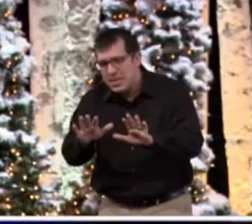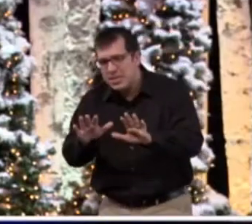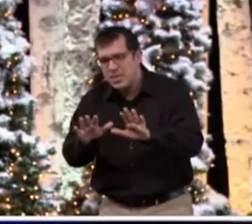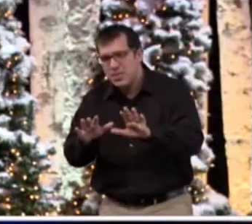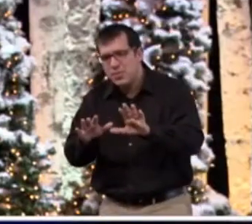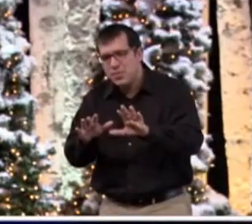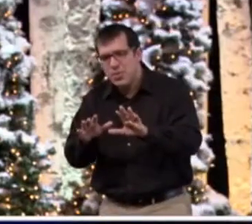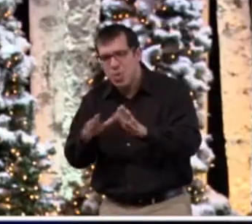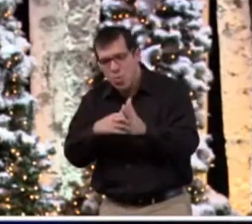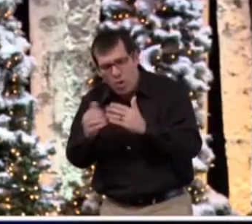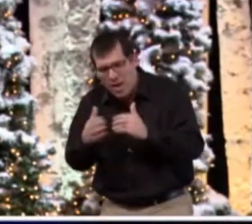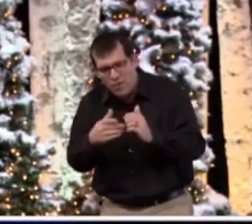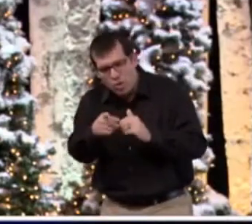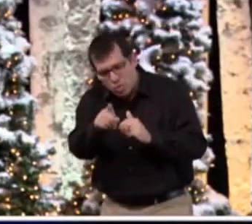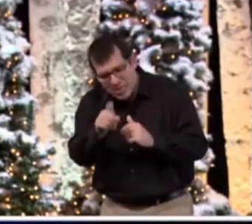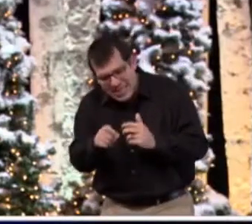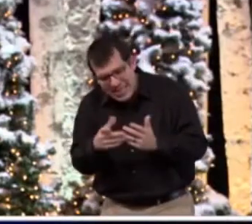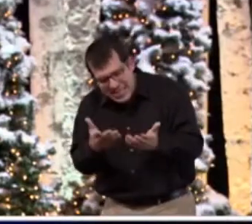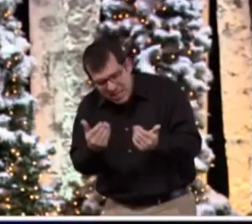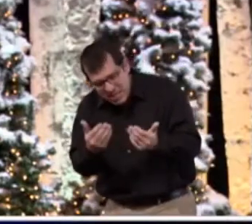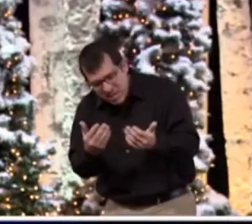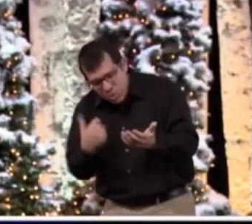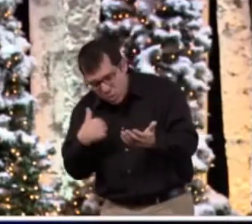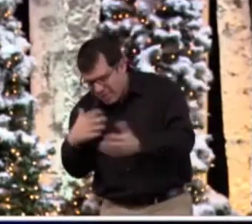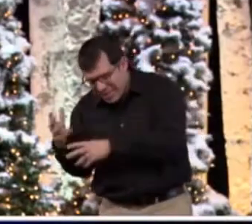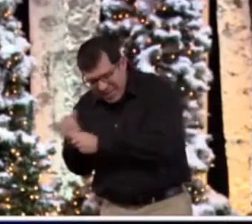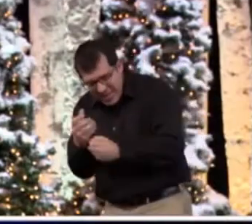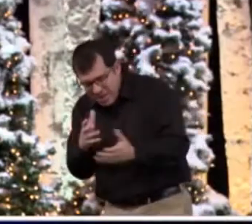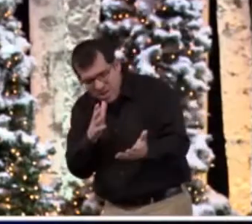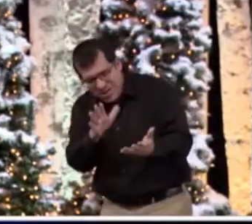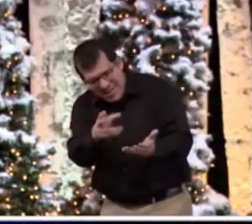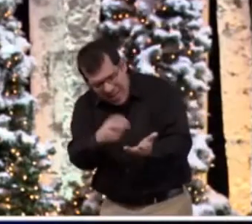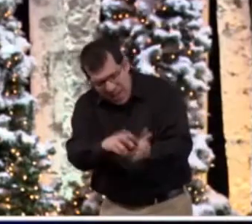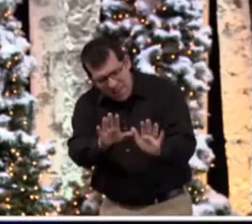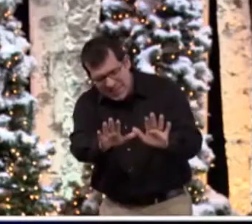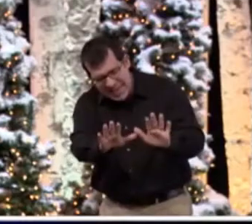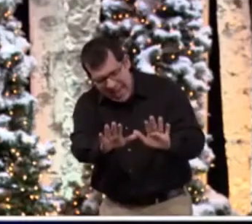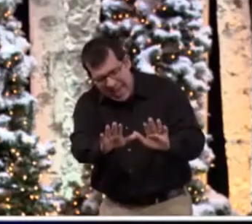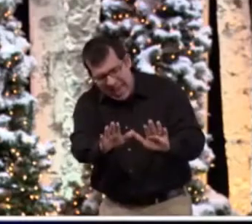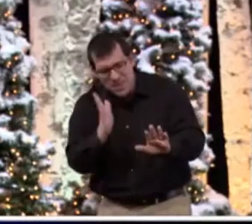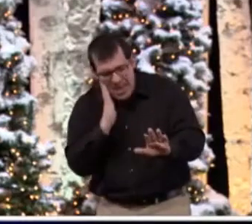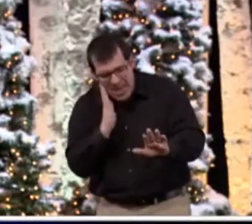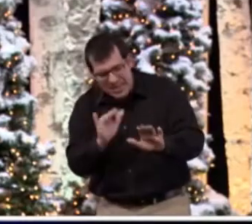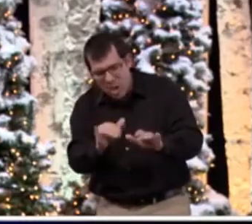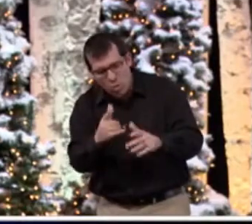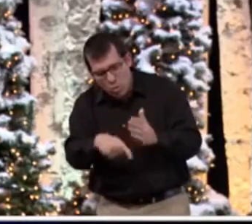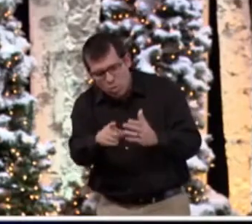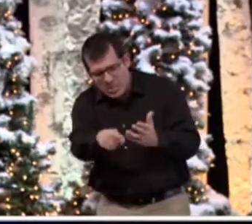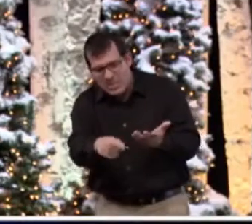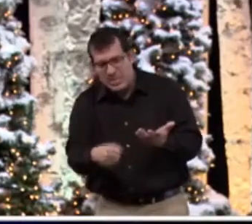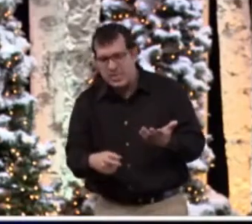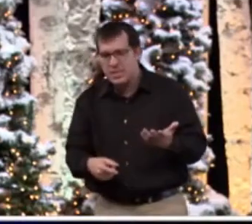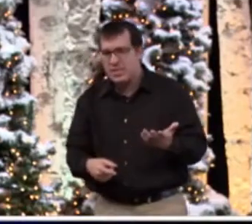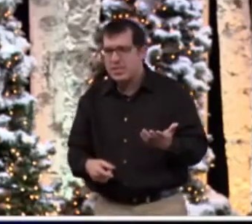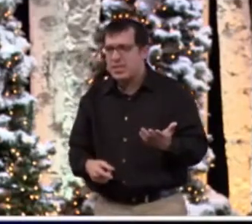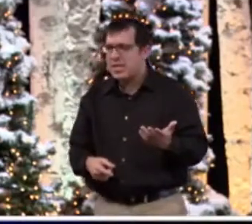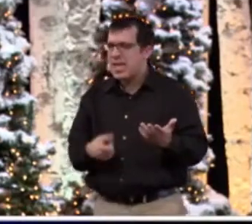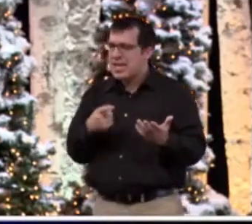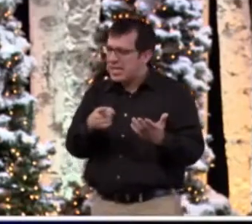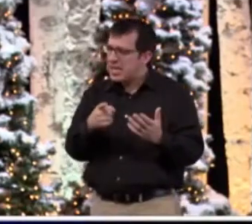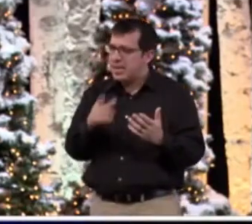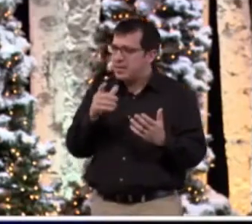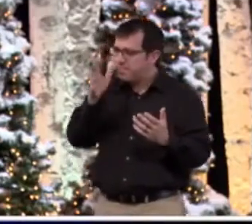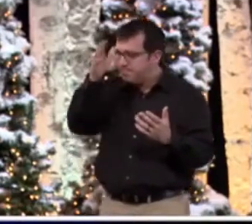बुवा तपाईँलाई चाहिएको चिज हामी यहाँ ल्याउनेछौँ, तपाईँ बिस्तारबाट नओर्लनुहोस्, तपाईँलाई के चाहिएको छ। तर उहाँ भने